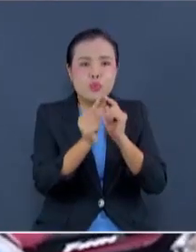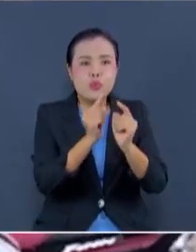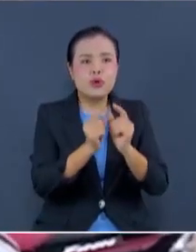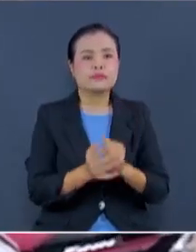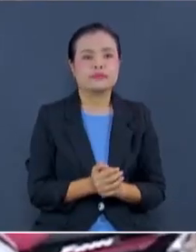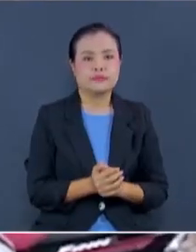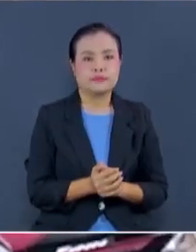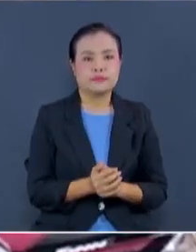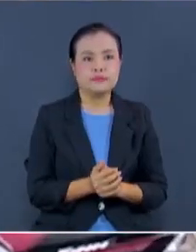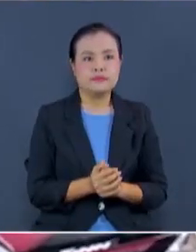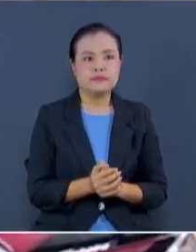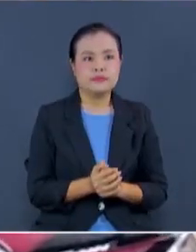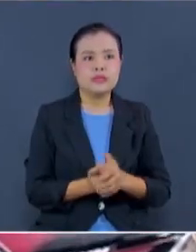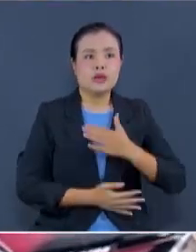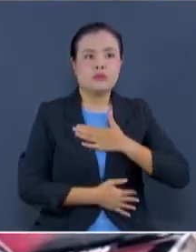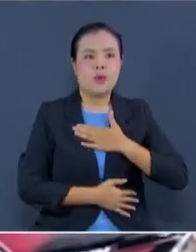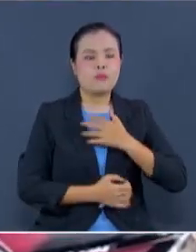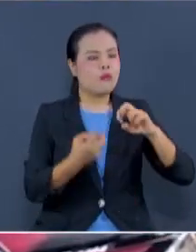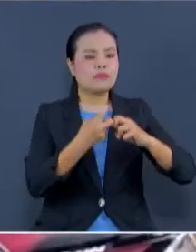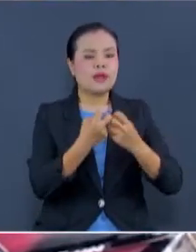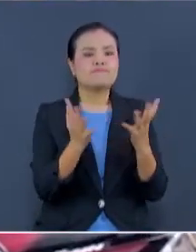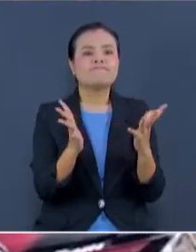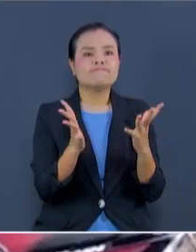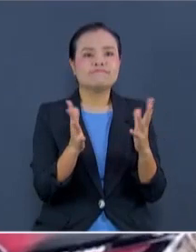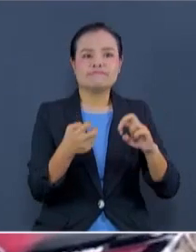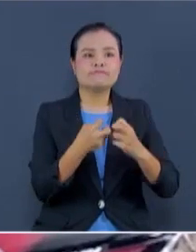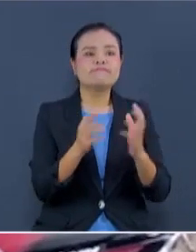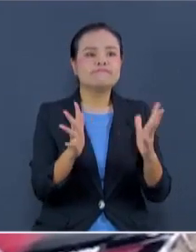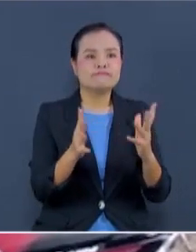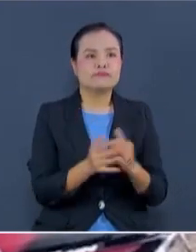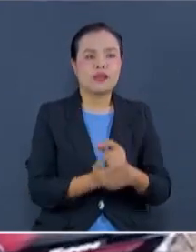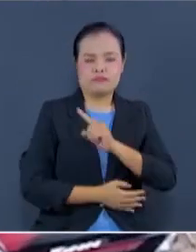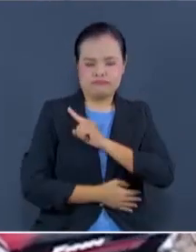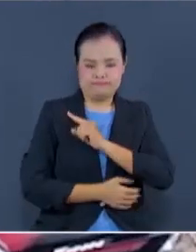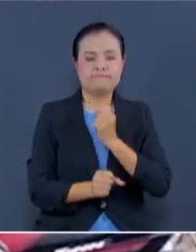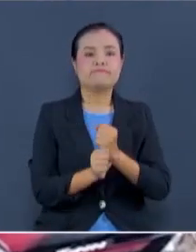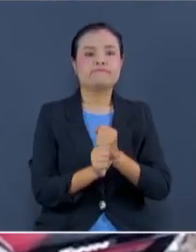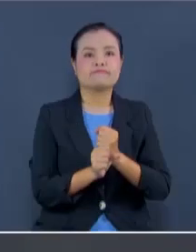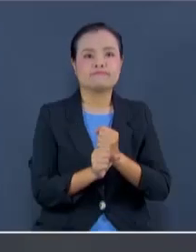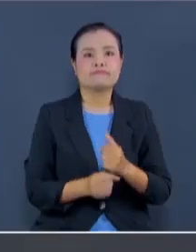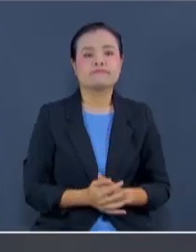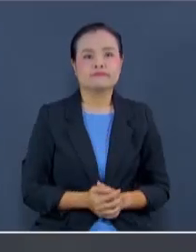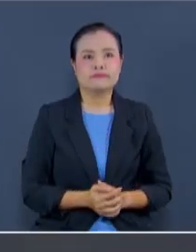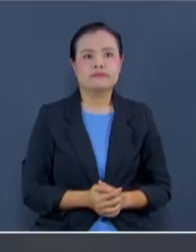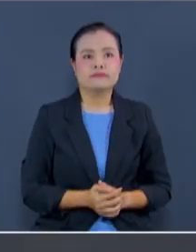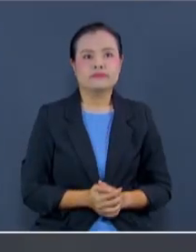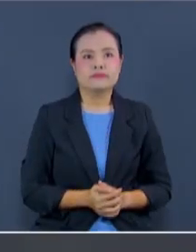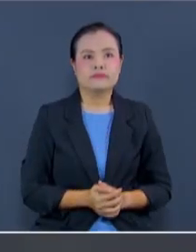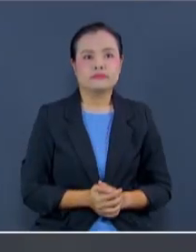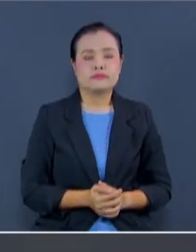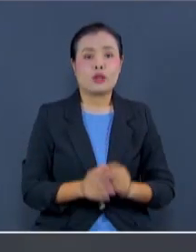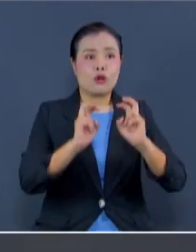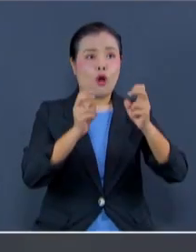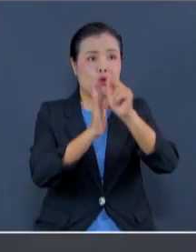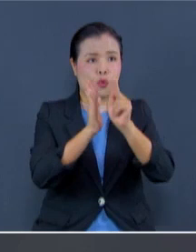ครับก็คือผมก็ไม่ติดใจความกับพี่เขาไม่เป็นไรครับก็เราปฏิบัติหน้าที่ดีนะครับ ในทางคดี